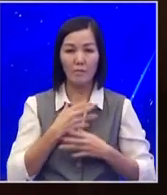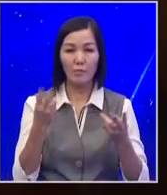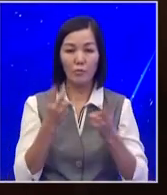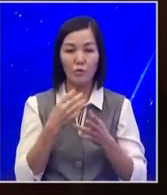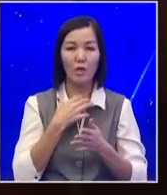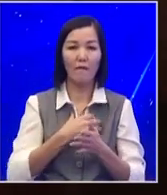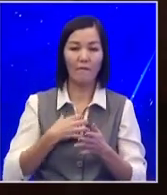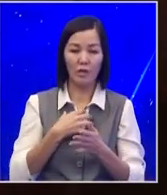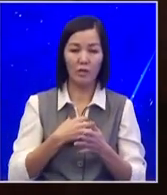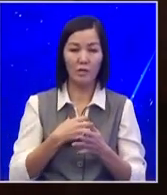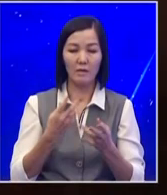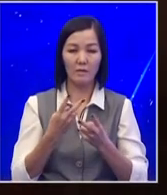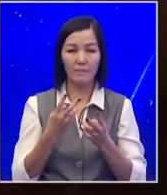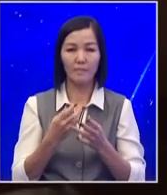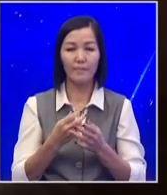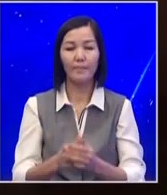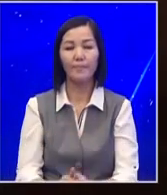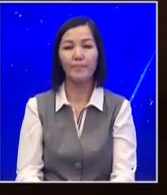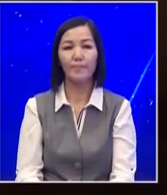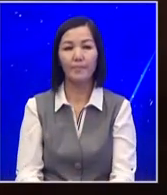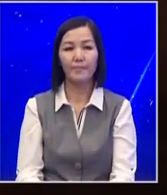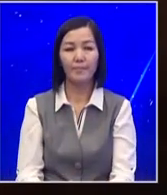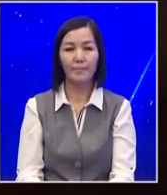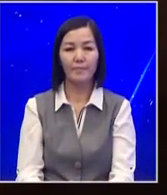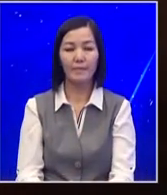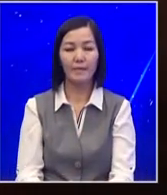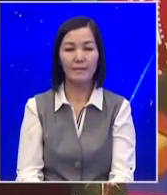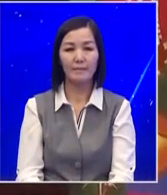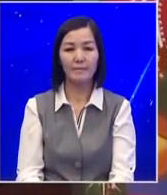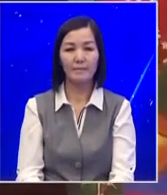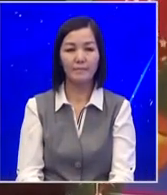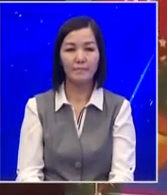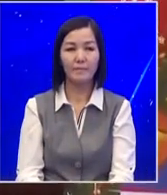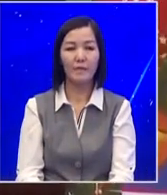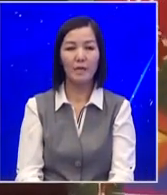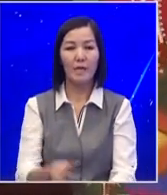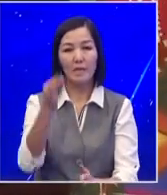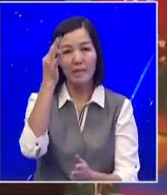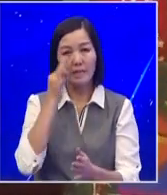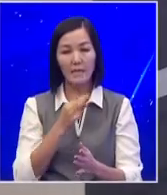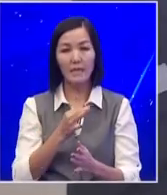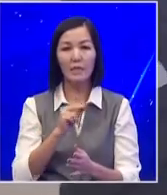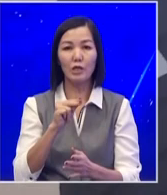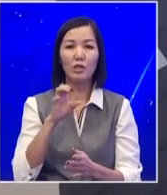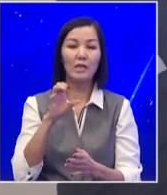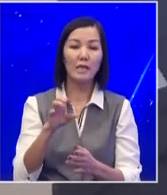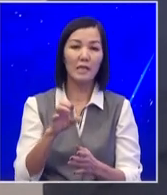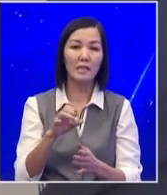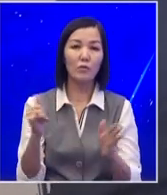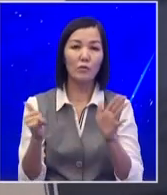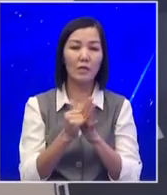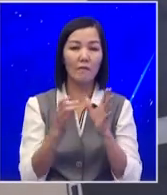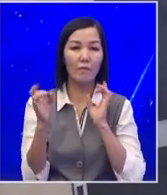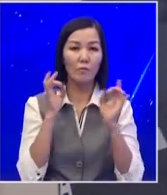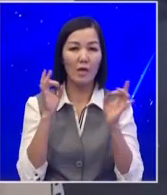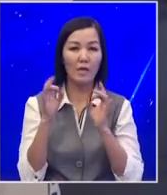верным спутником во избежание чрезвычайных ситуаций. Огромное спасибо. Кроме сладостей, сотрудники департамента по ЧС установили датчики